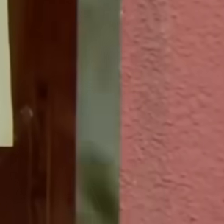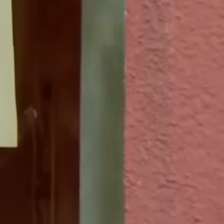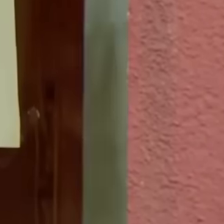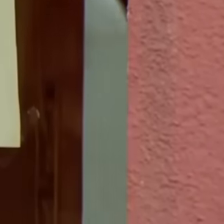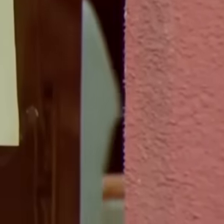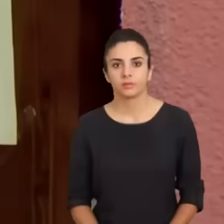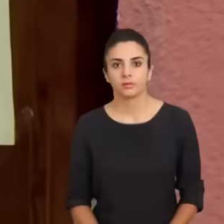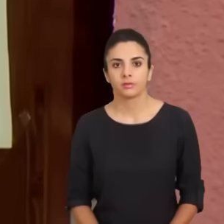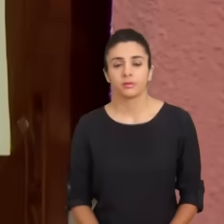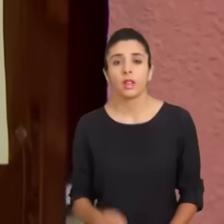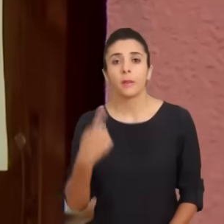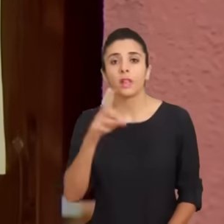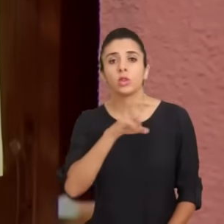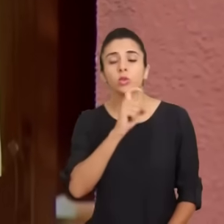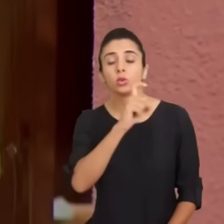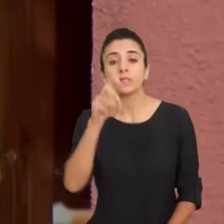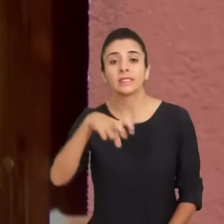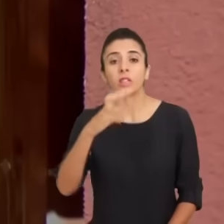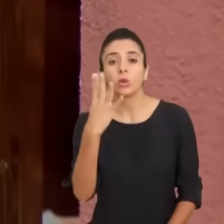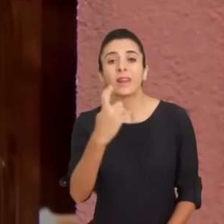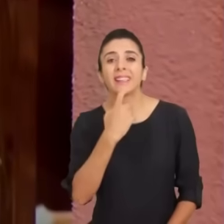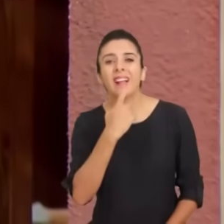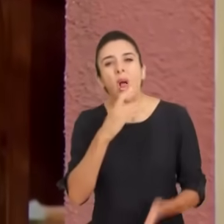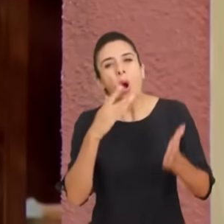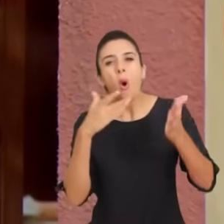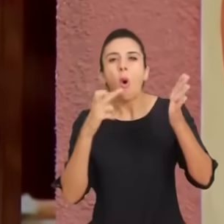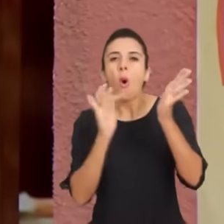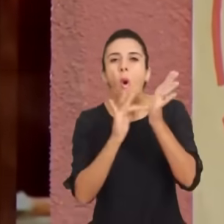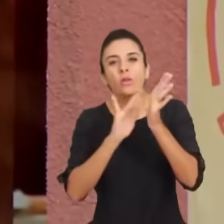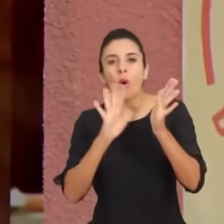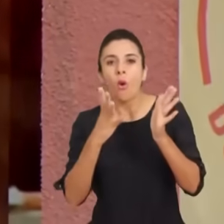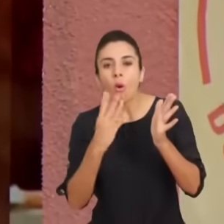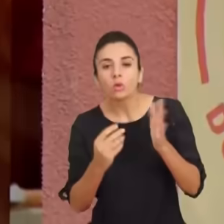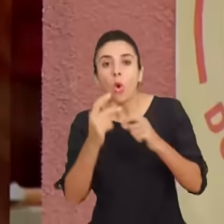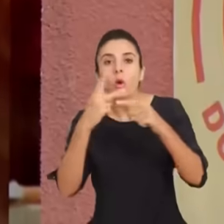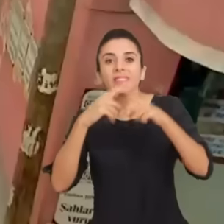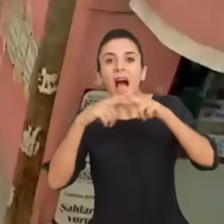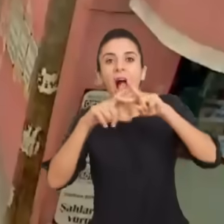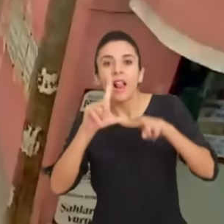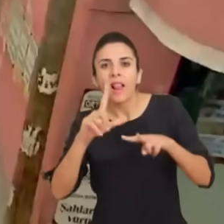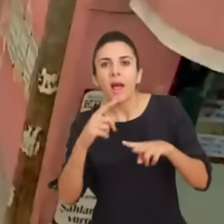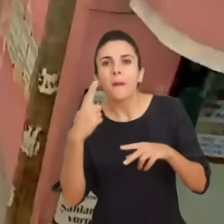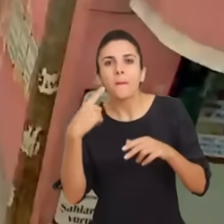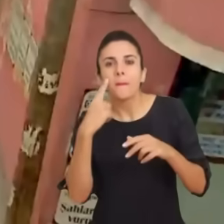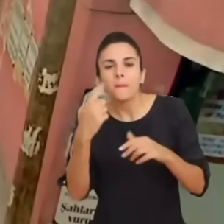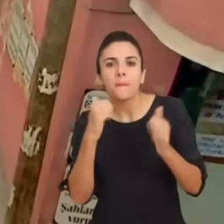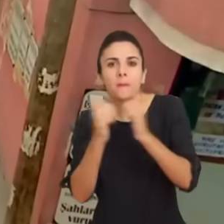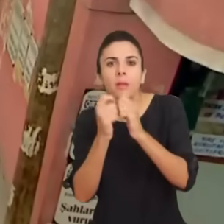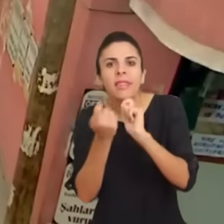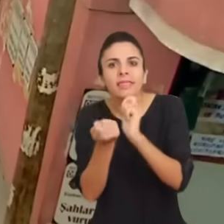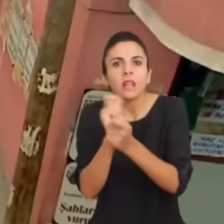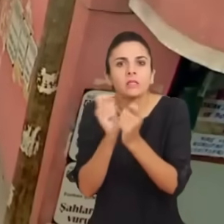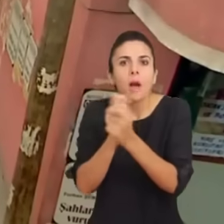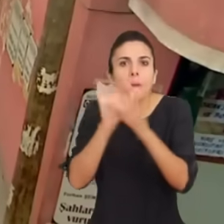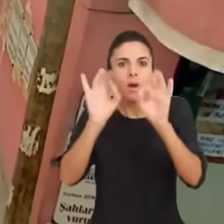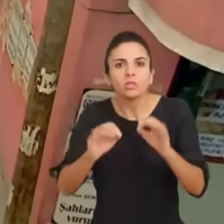Bölüm 1984 yılının ortalarına geldiğimizde Özal'la birlikte başlayan değişime alışan mahalle bir